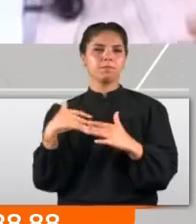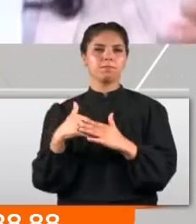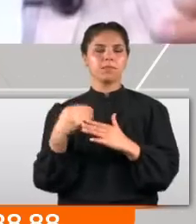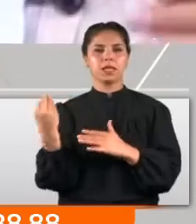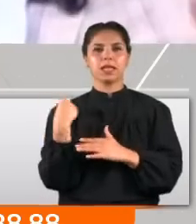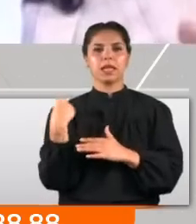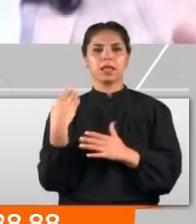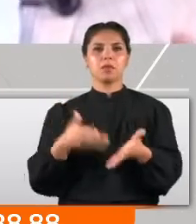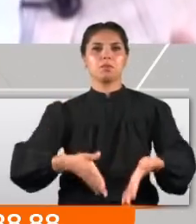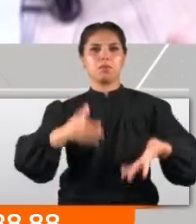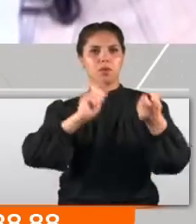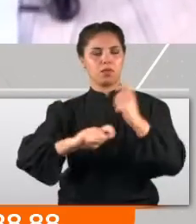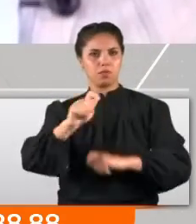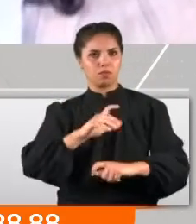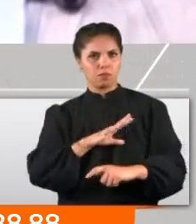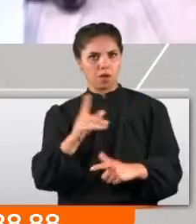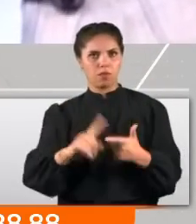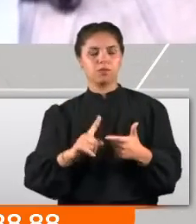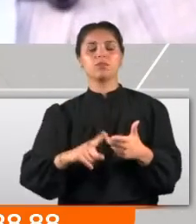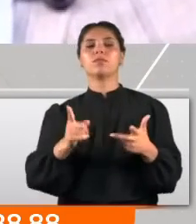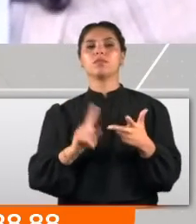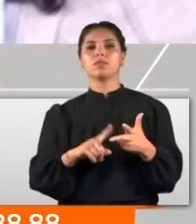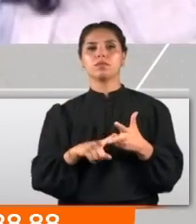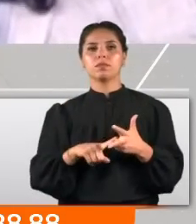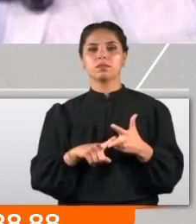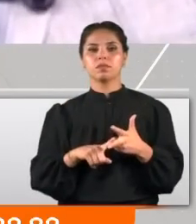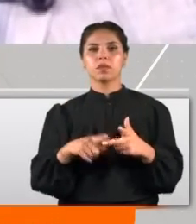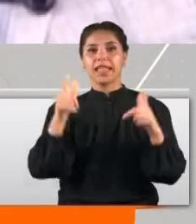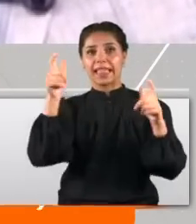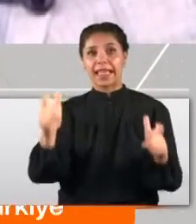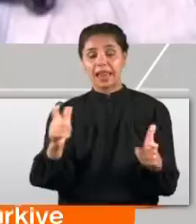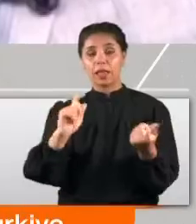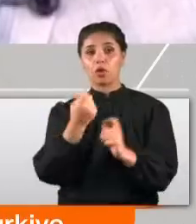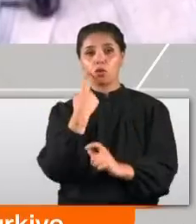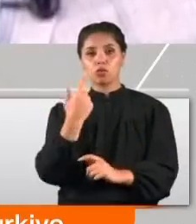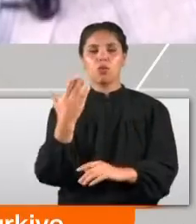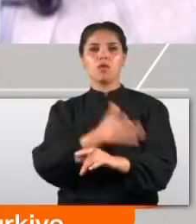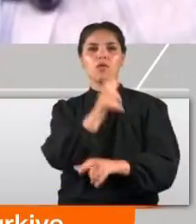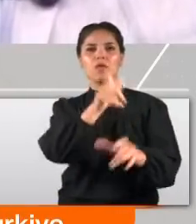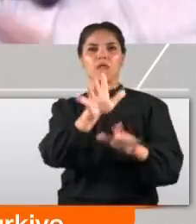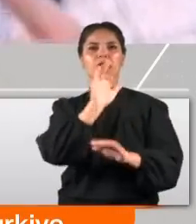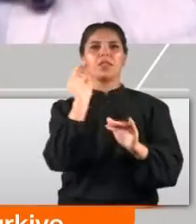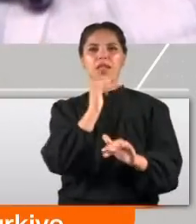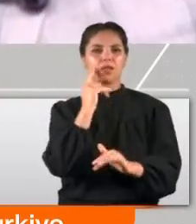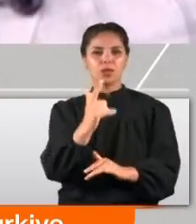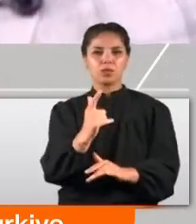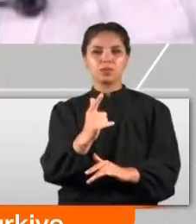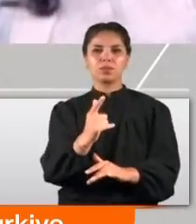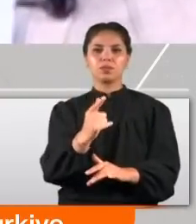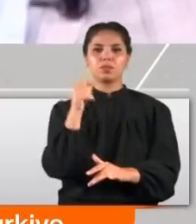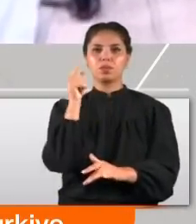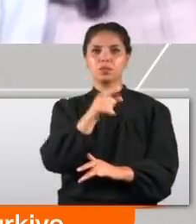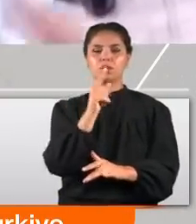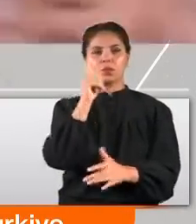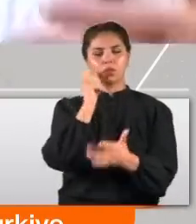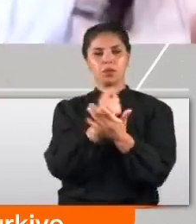yeni bina yapmış oluyoruz. Bir taraftan yerinde dönüşümle vatandaşı destekleyerek şu andaki müracaatla